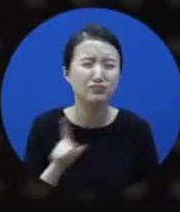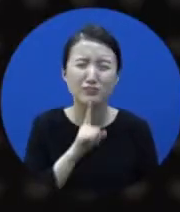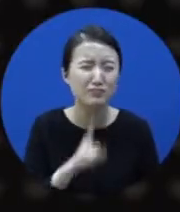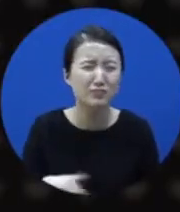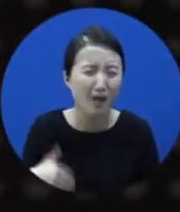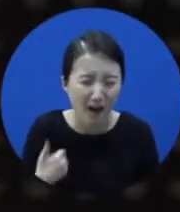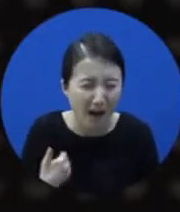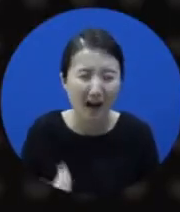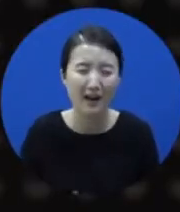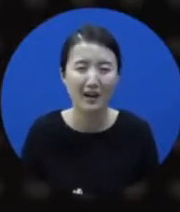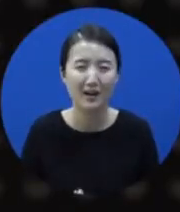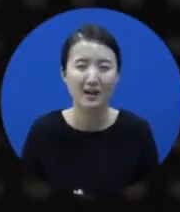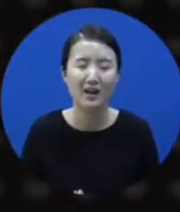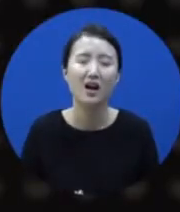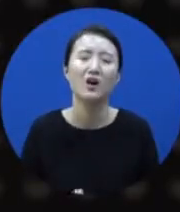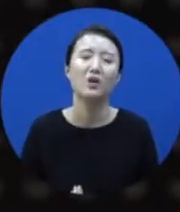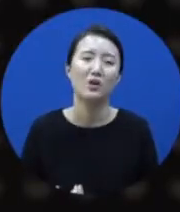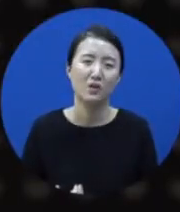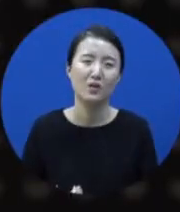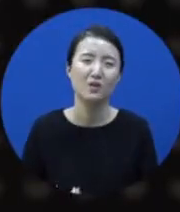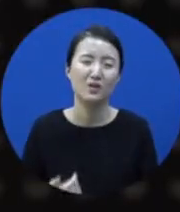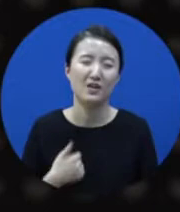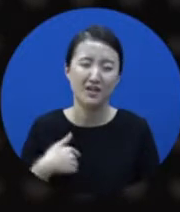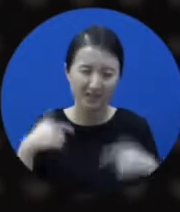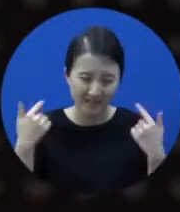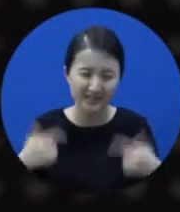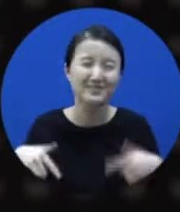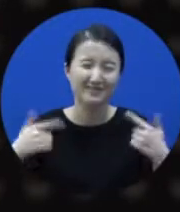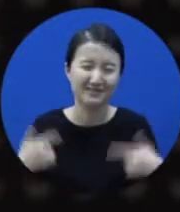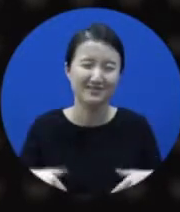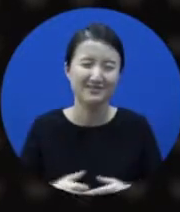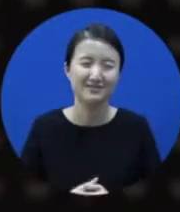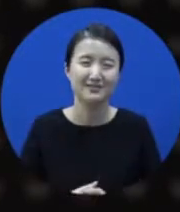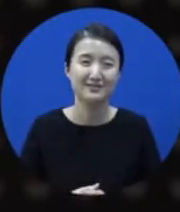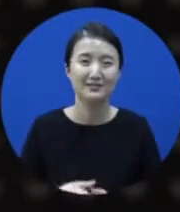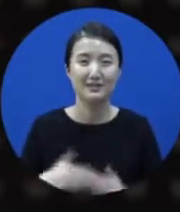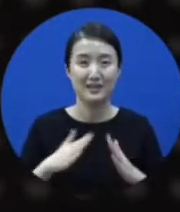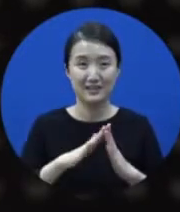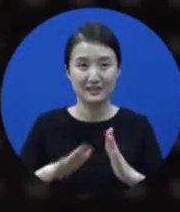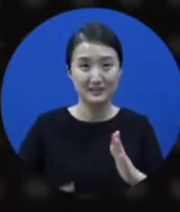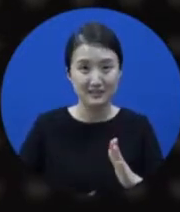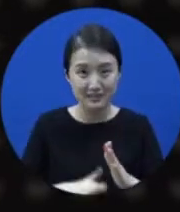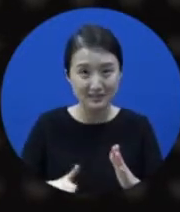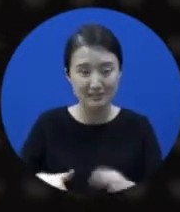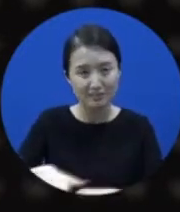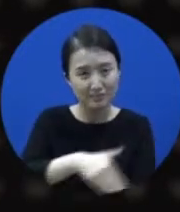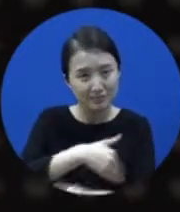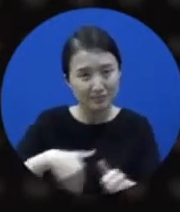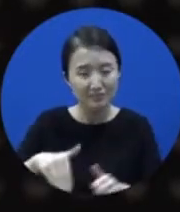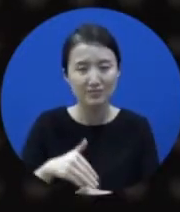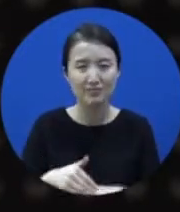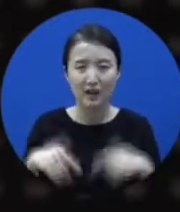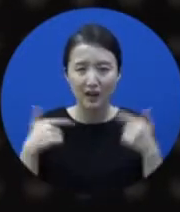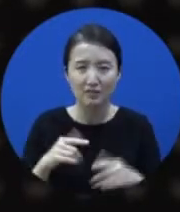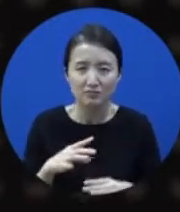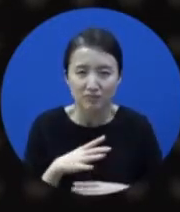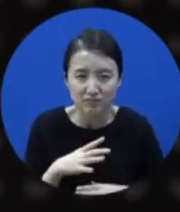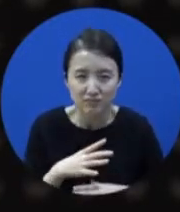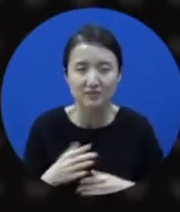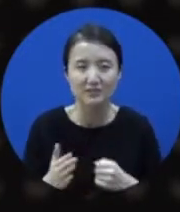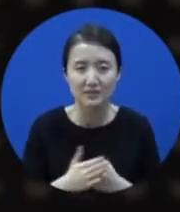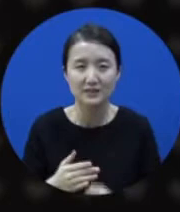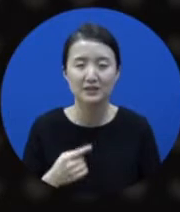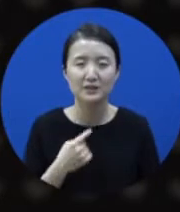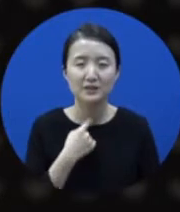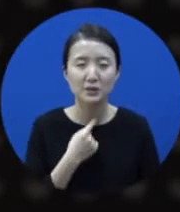안 들려. 저는 이제 집안 분위기가 워낙 엄격하다 보니까 그냥 작게